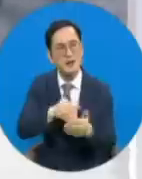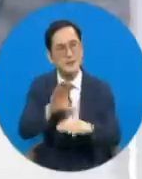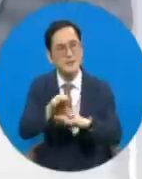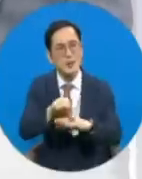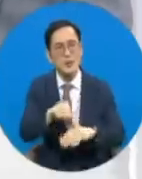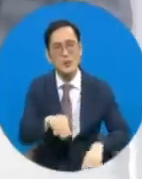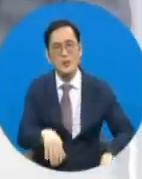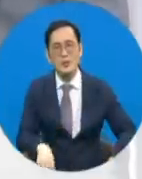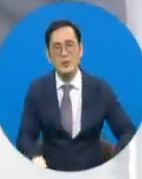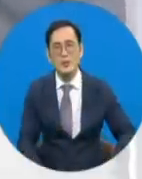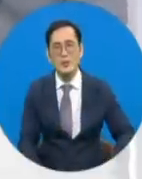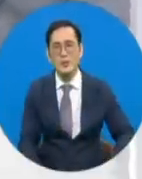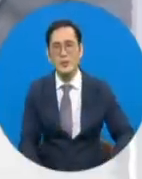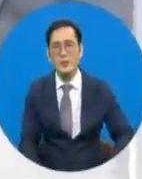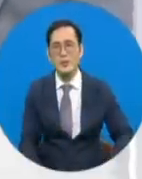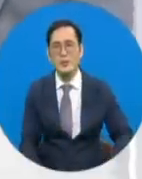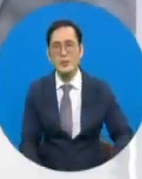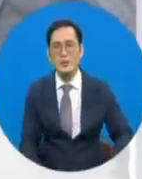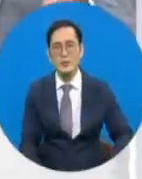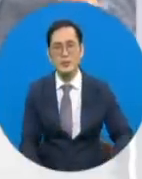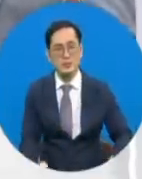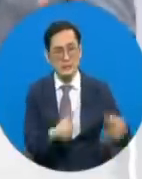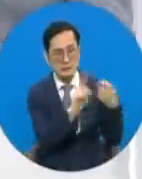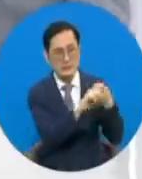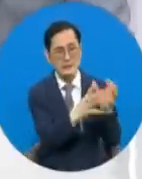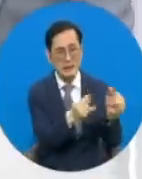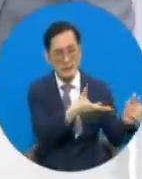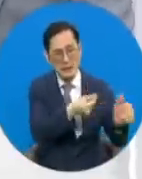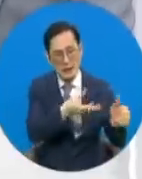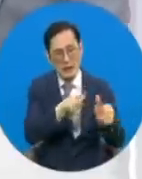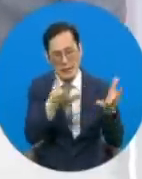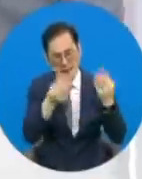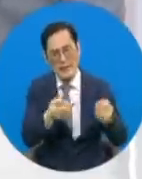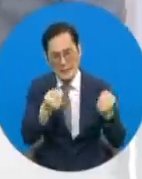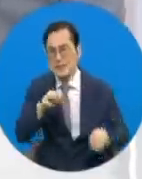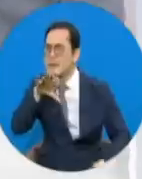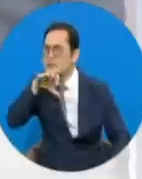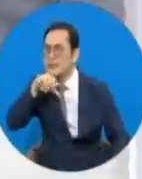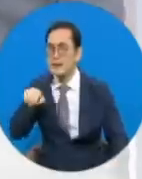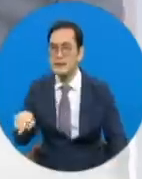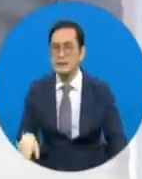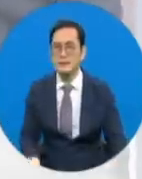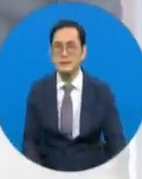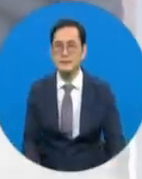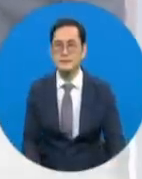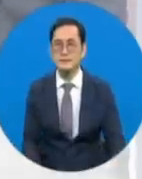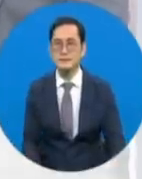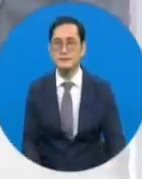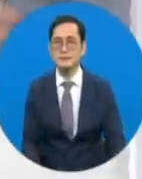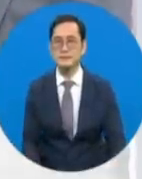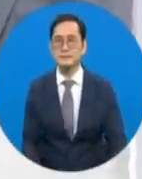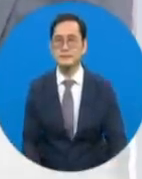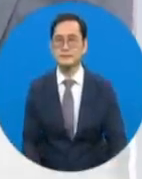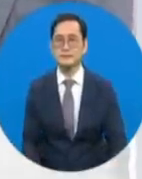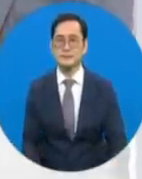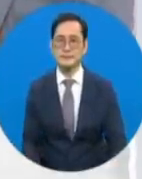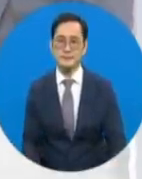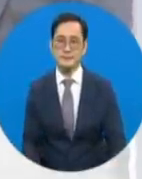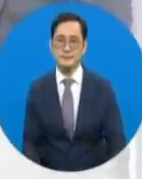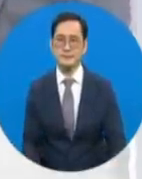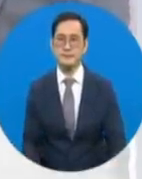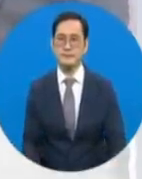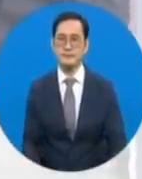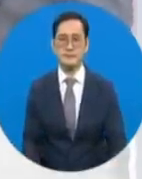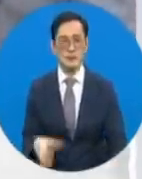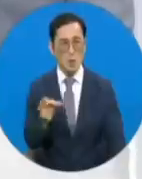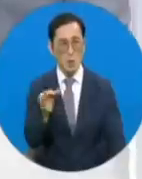이런 의혹들, 그런 부분들 일부 또 방송인 출연에 대한 부분도 있었던 것이고, 뭐 출연료를